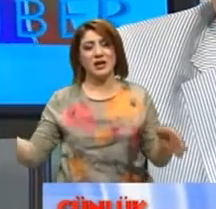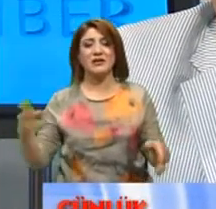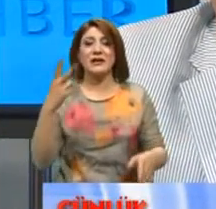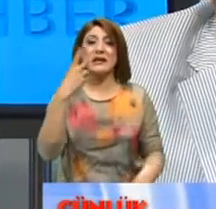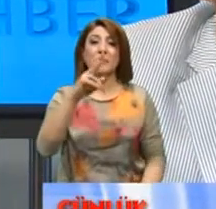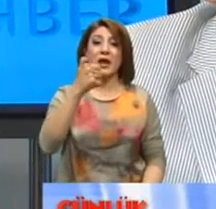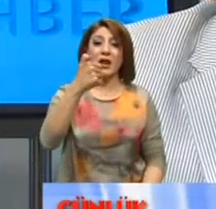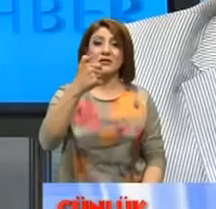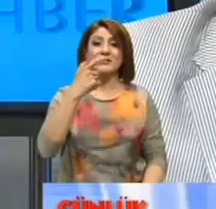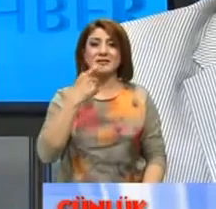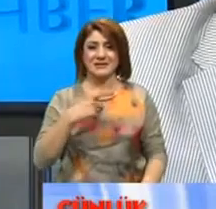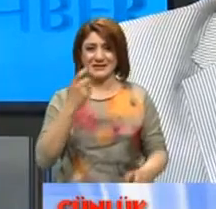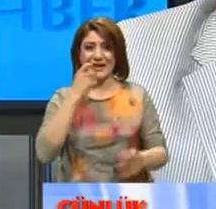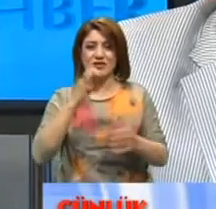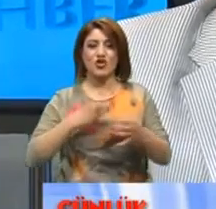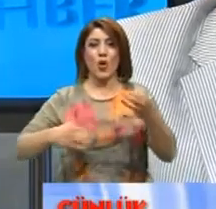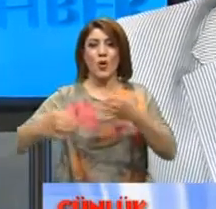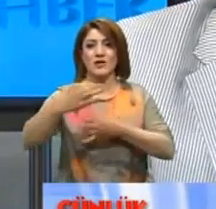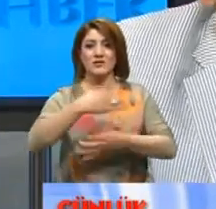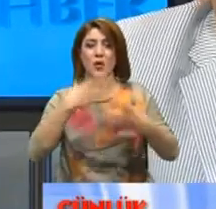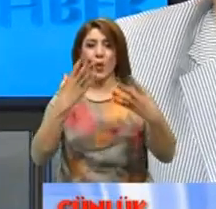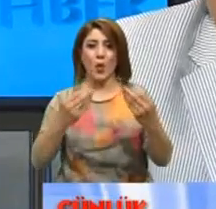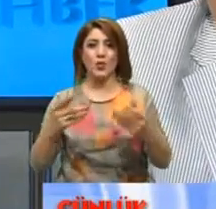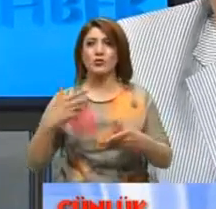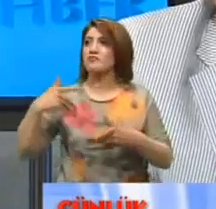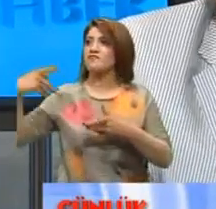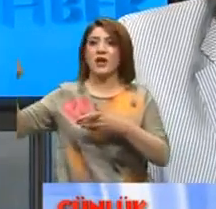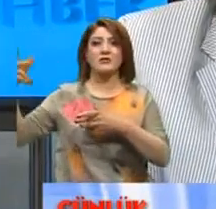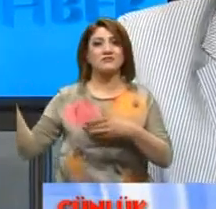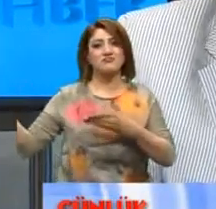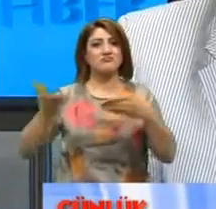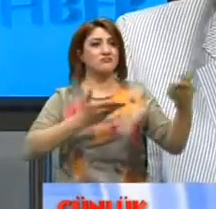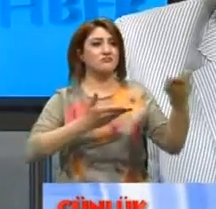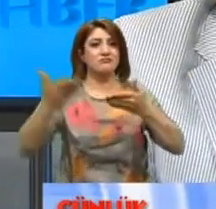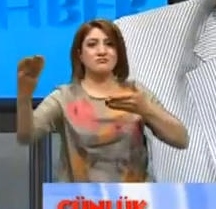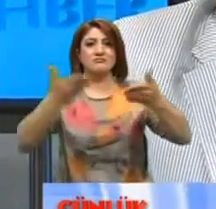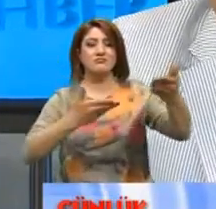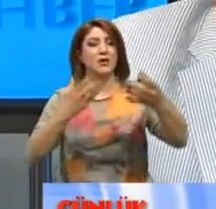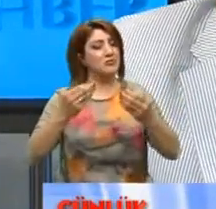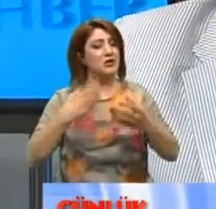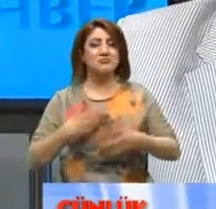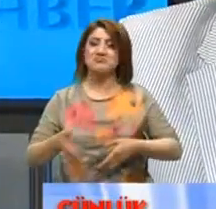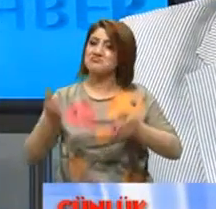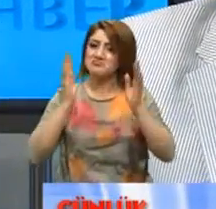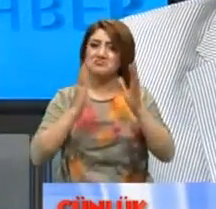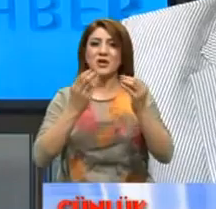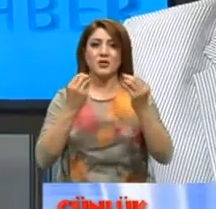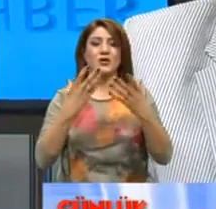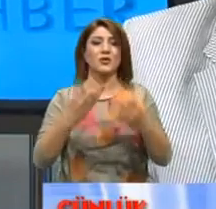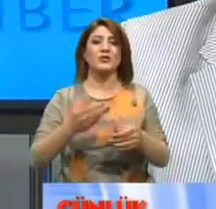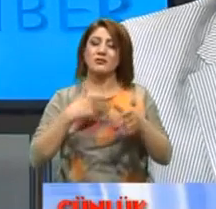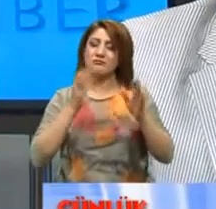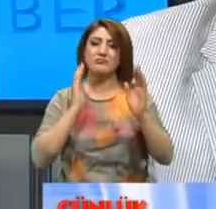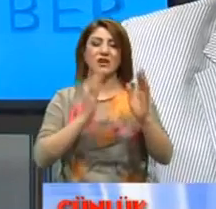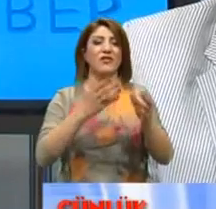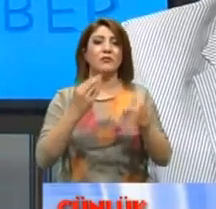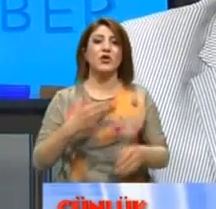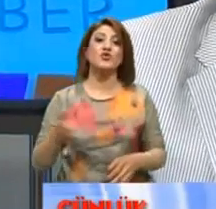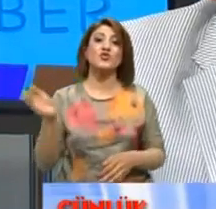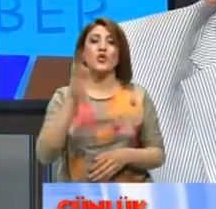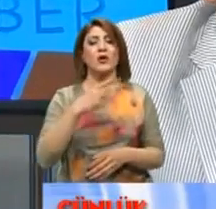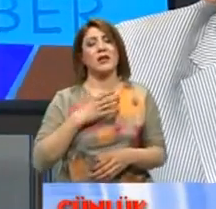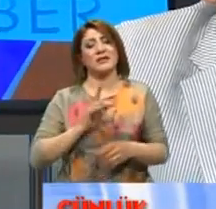yılında tekrar bir organizasyon oldu. Bir araya getirdiler bizi. Başkaları getirdi. Sonra baktık ki güzel oluyor. Devam ettik. Sonra ben